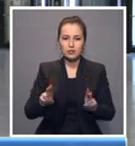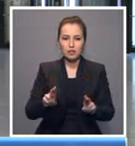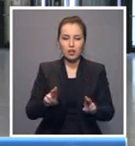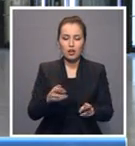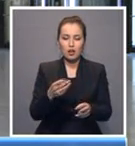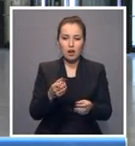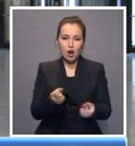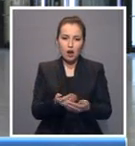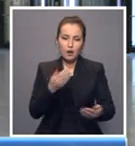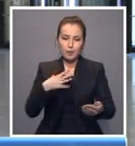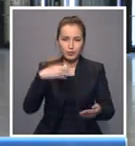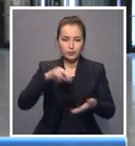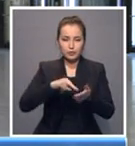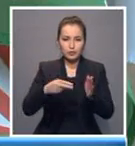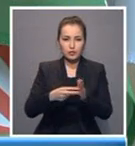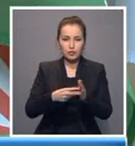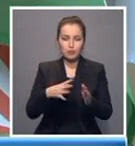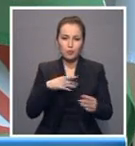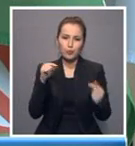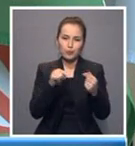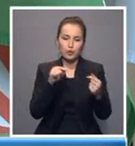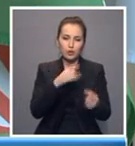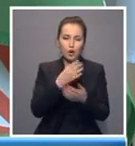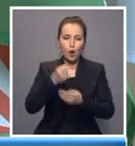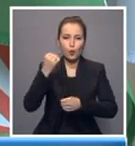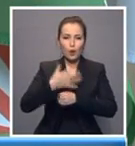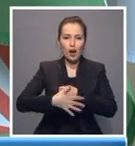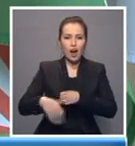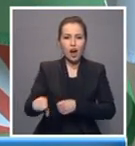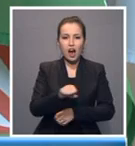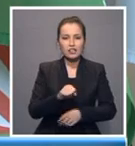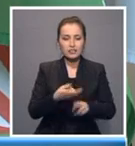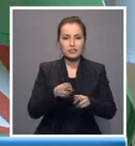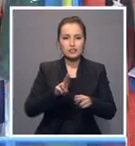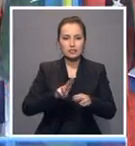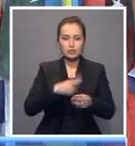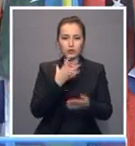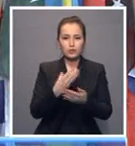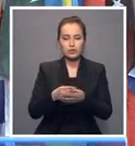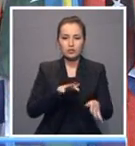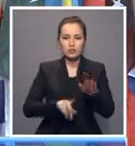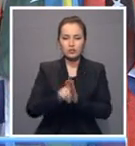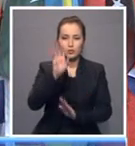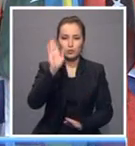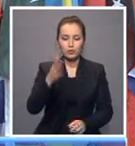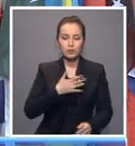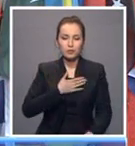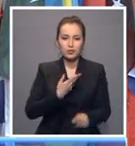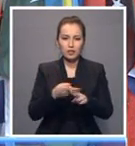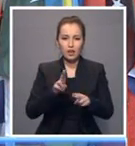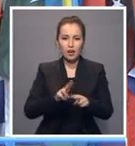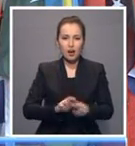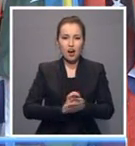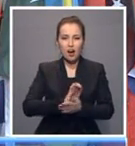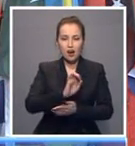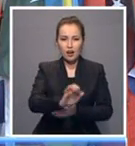қауіп-қатерлердің алдын алып, күресудің қыр-сырын үйрететін Орталық Азиядағы бірегей алаң болмақ. Бұл хабты, өңірлік